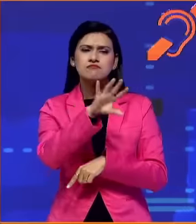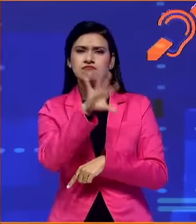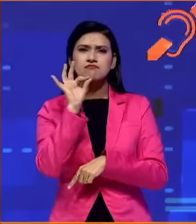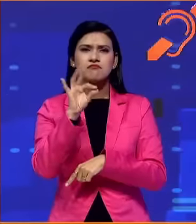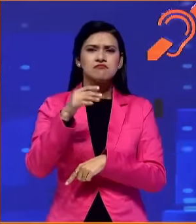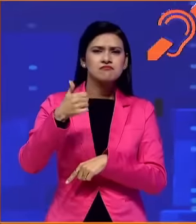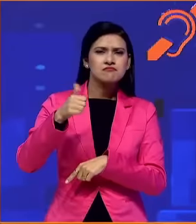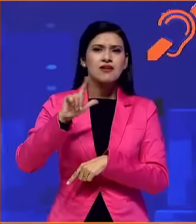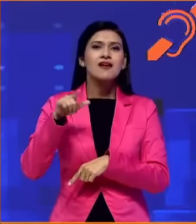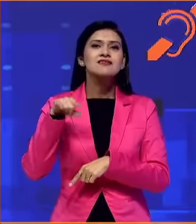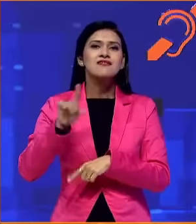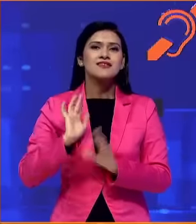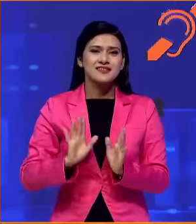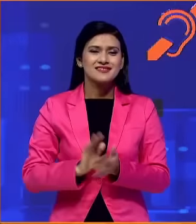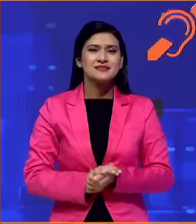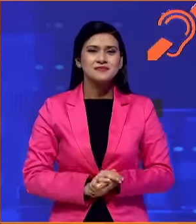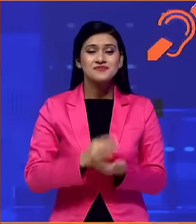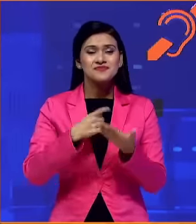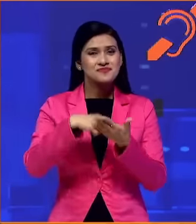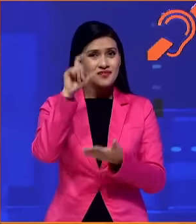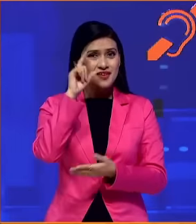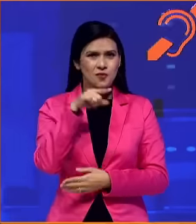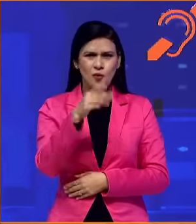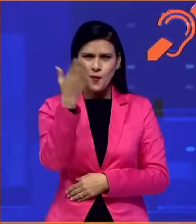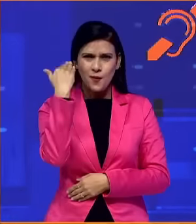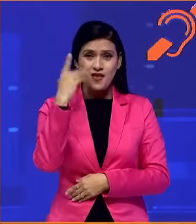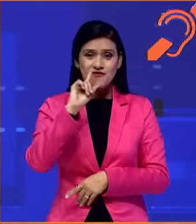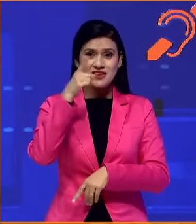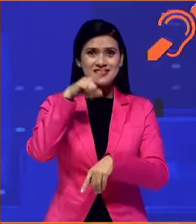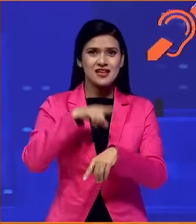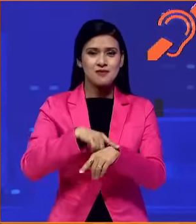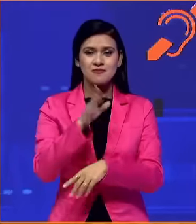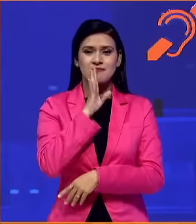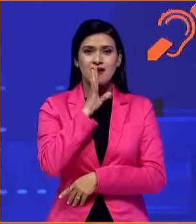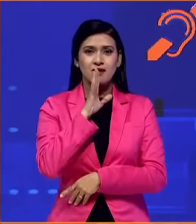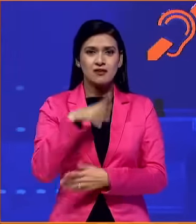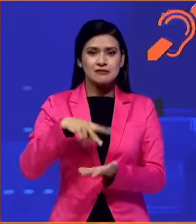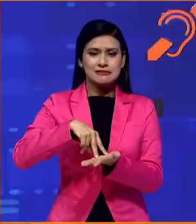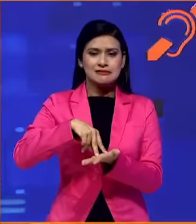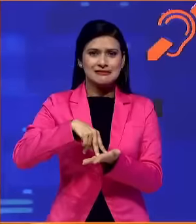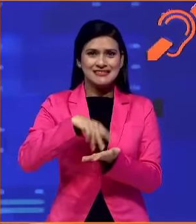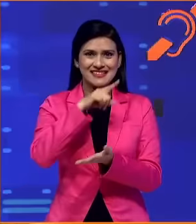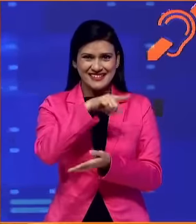मैंनेसुनाहैकिजबआपको पहलीबारभाषणदेनापड़ाथा,तोआप घबराहटसेकांपरहेथे।तभीऐसाहोताहै।